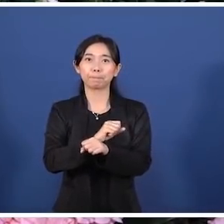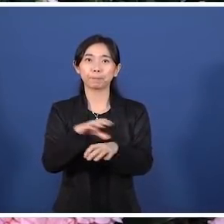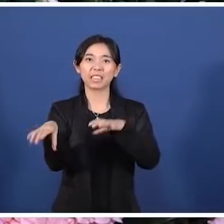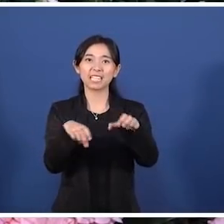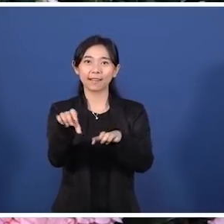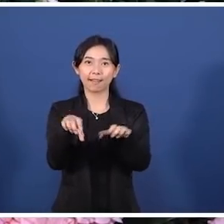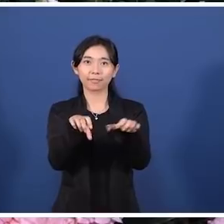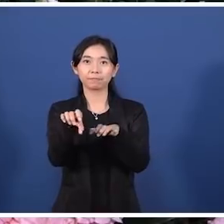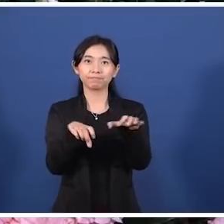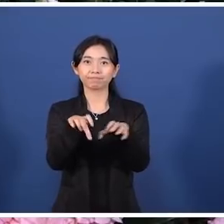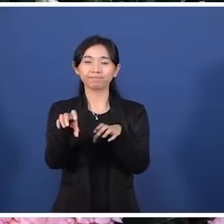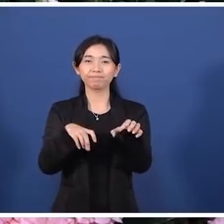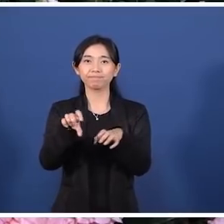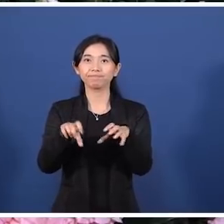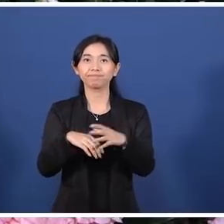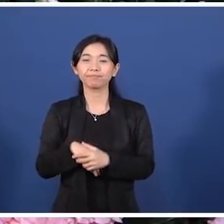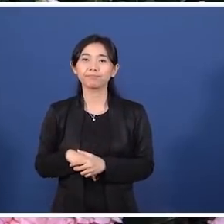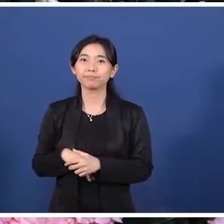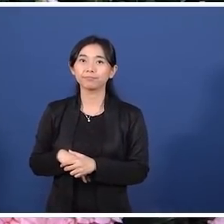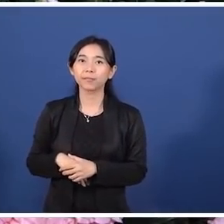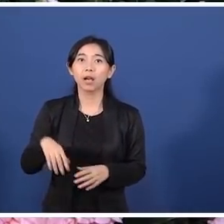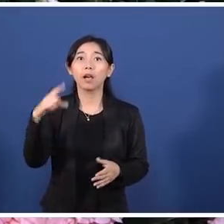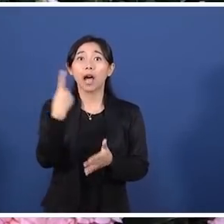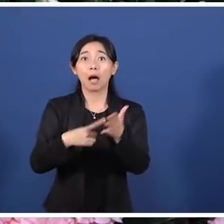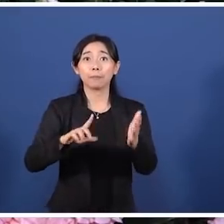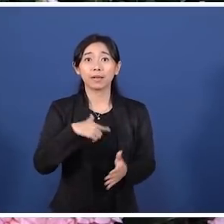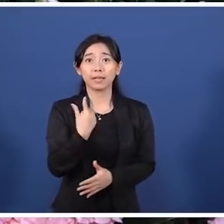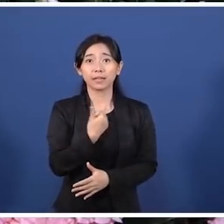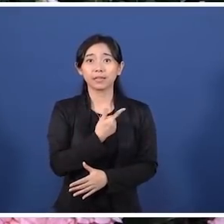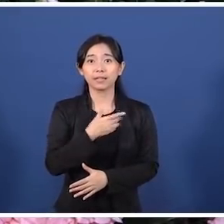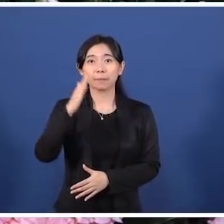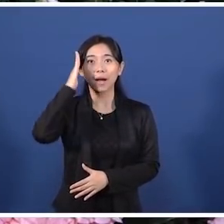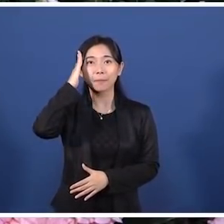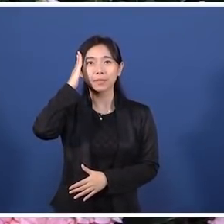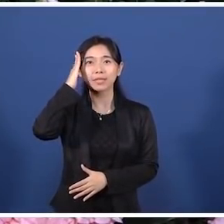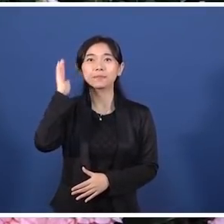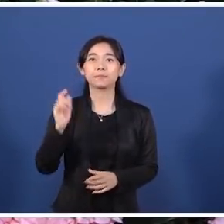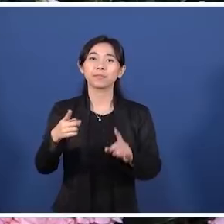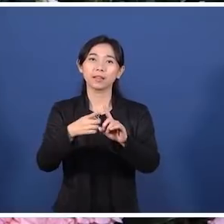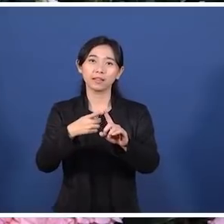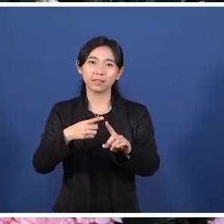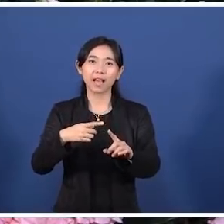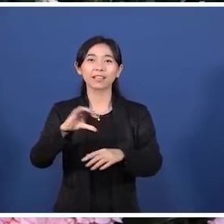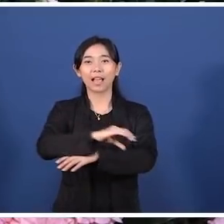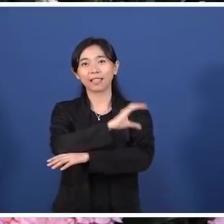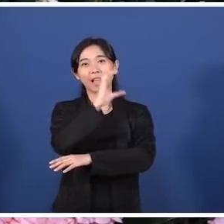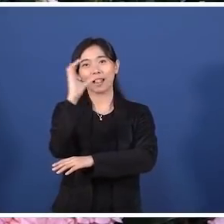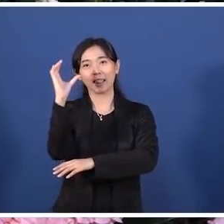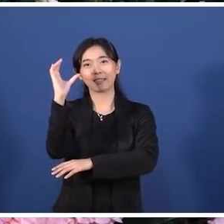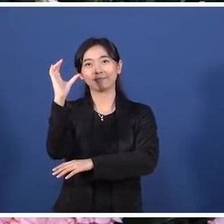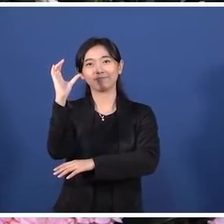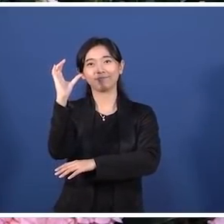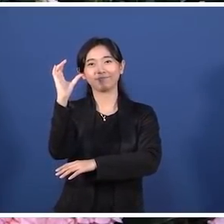tindakan, berbicara mengenai apa yang kita mau pahami dari peristiwa Natal dan kemudian